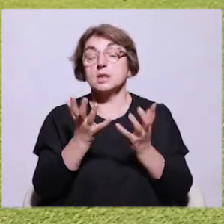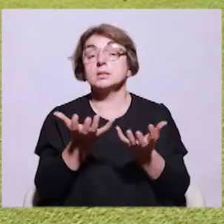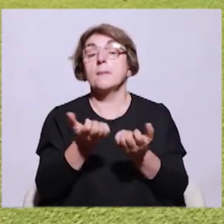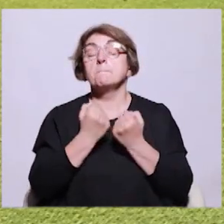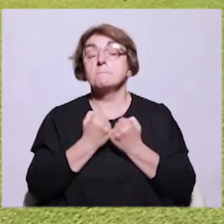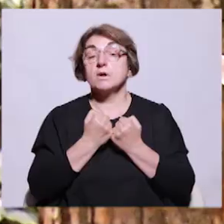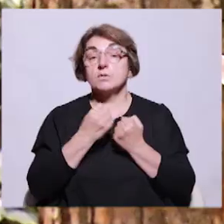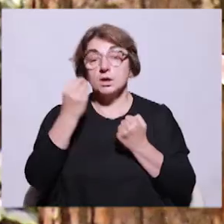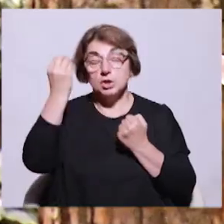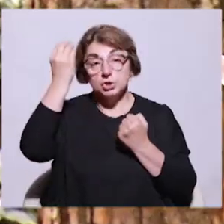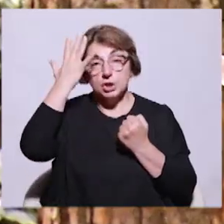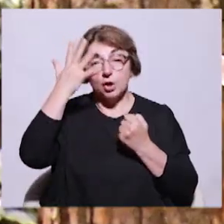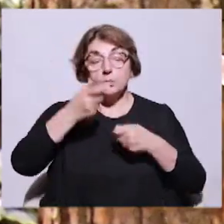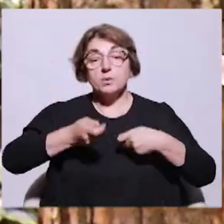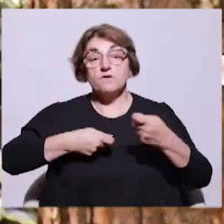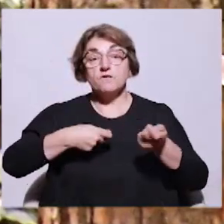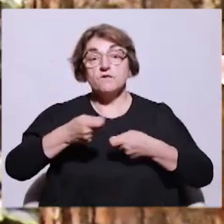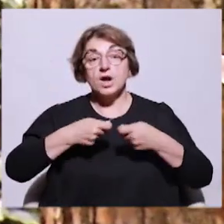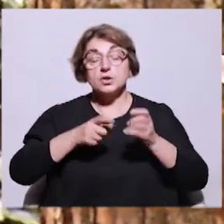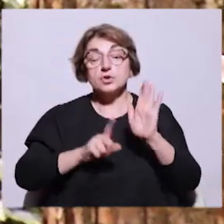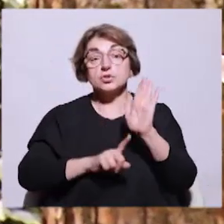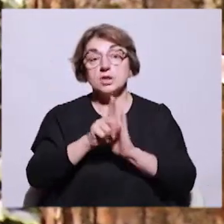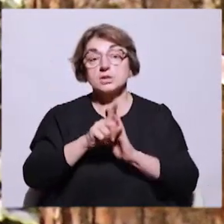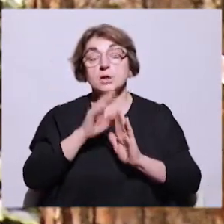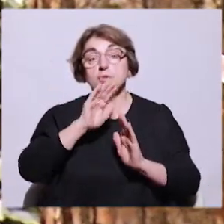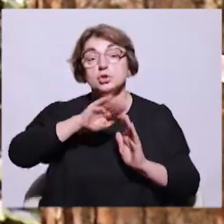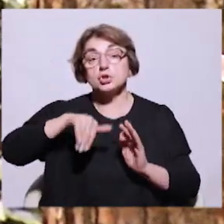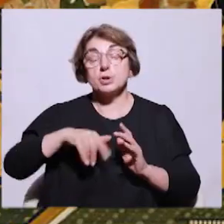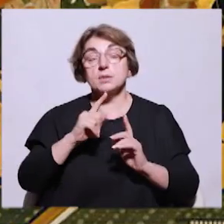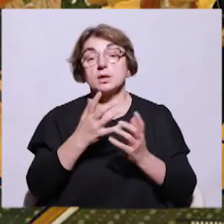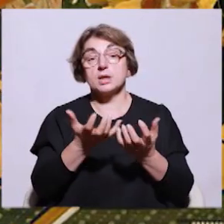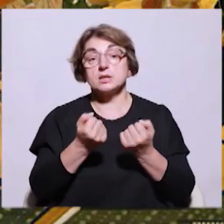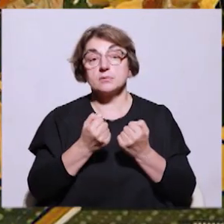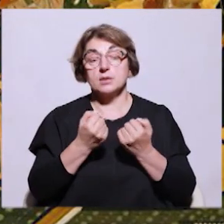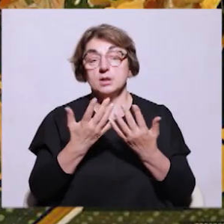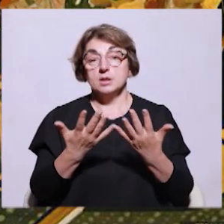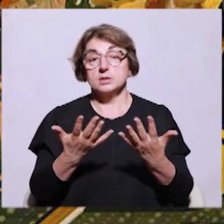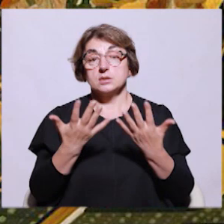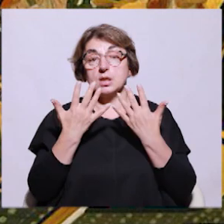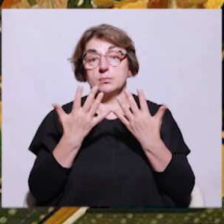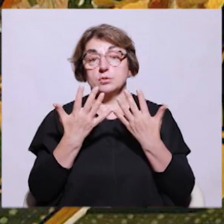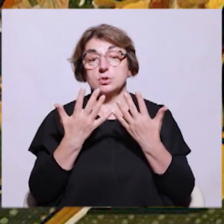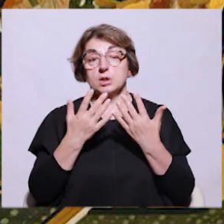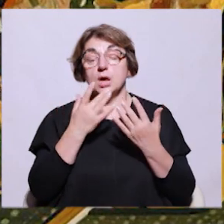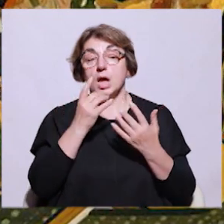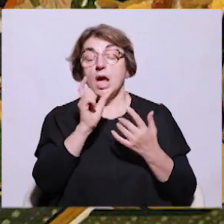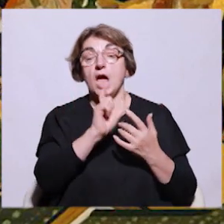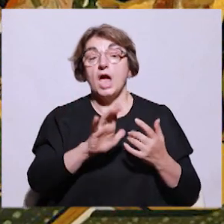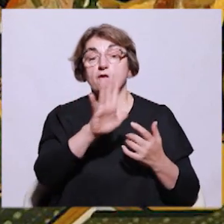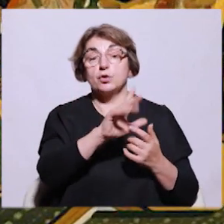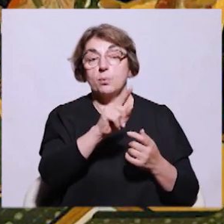მივიღეთ იაპონელებთან ვაჭრობის გაჩაღების შედეგად. ნახეთ, წარმოსადეგი